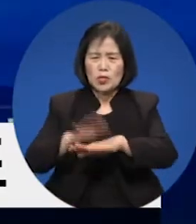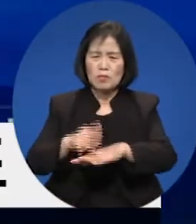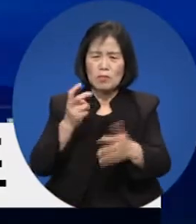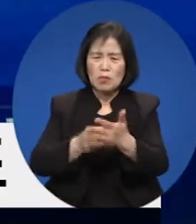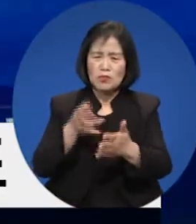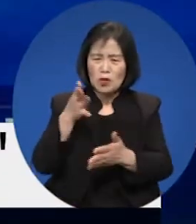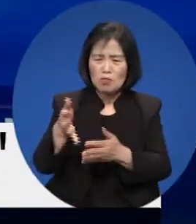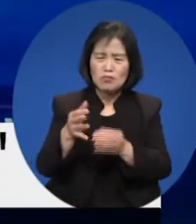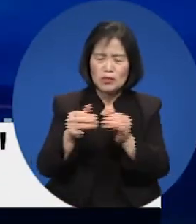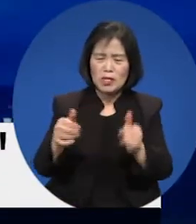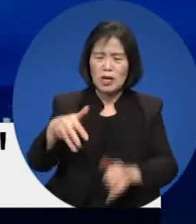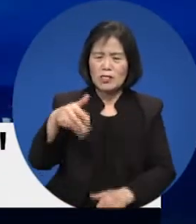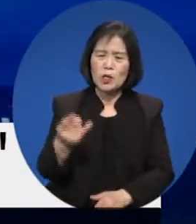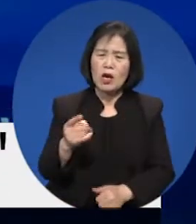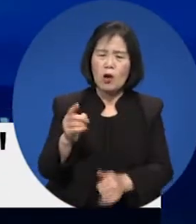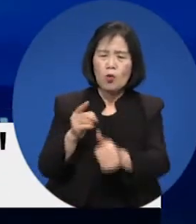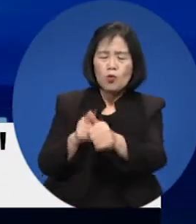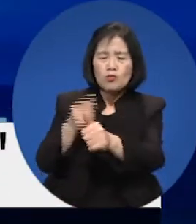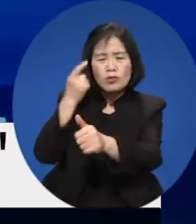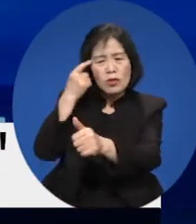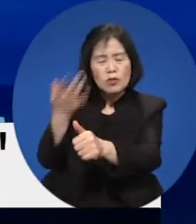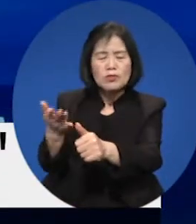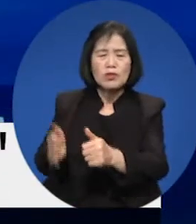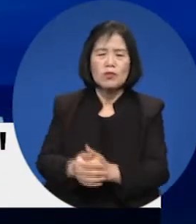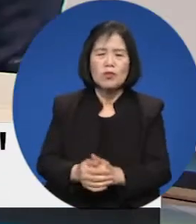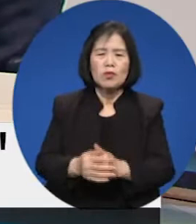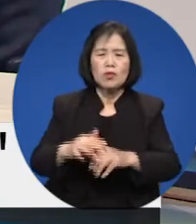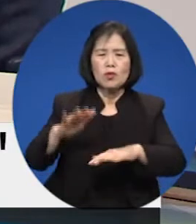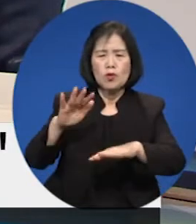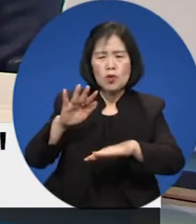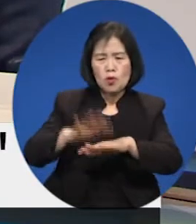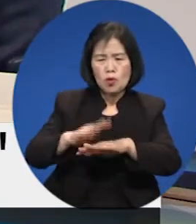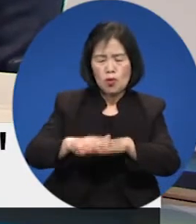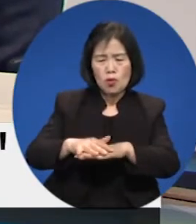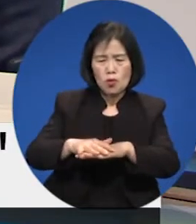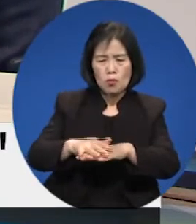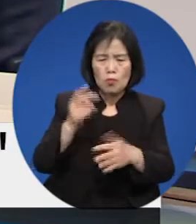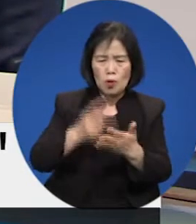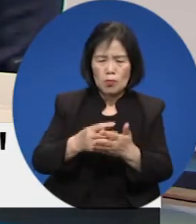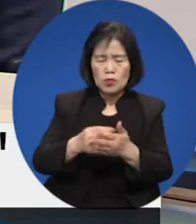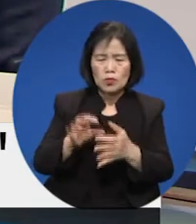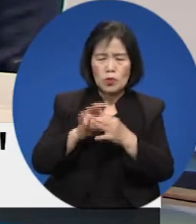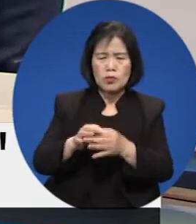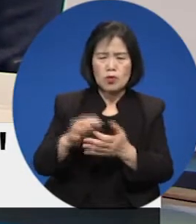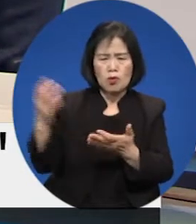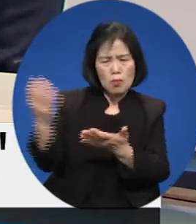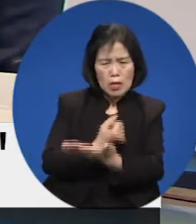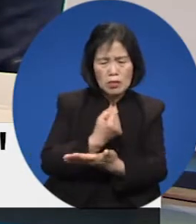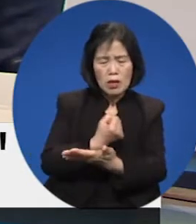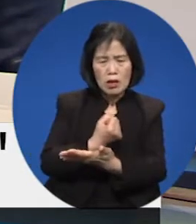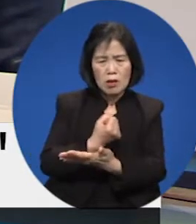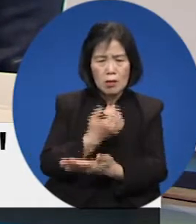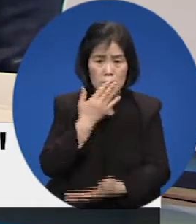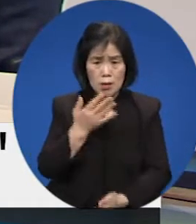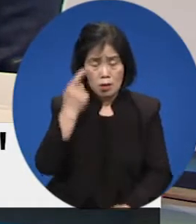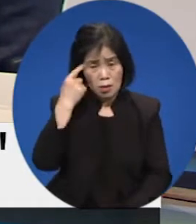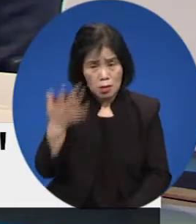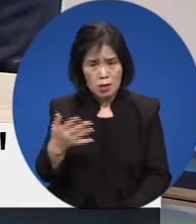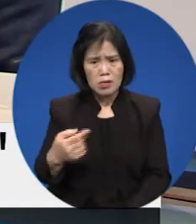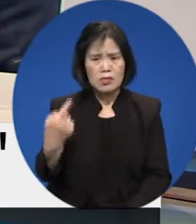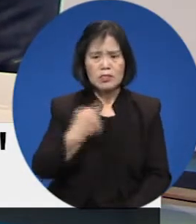이 농지 법을 통해서 사실 소유권 박탈 등 등이 가능하다 이런 얘기도 많이 나와요 그래도 역설 좀 하셔야 되는데